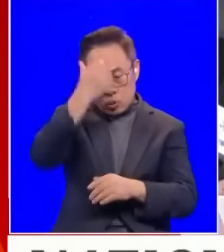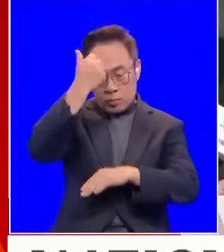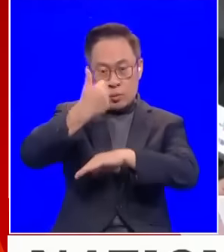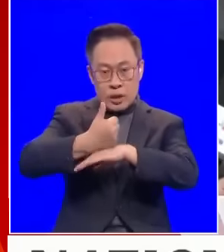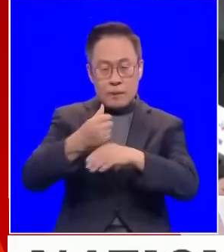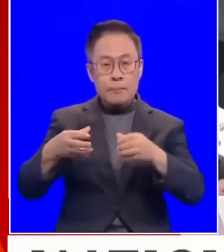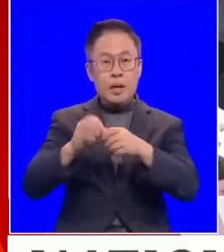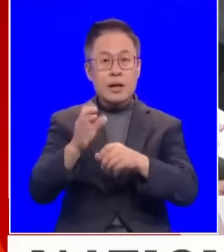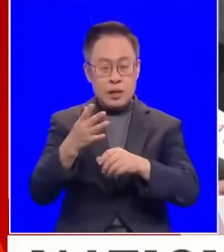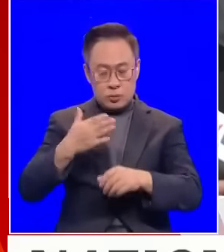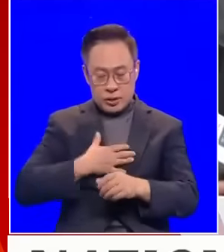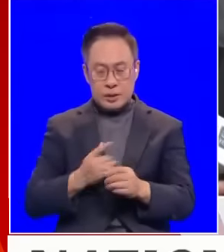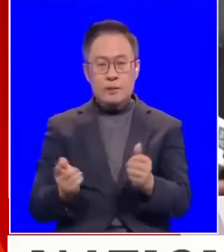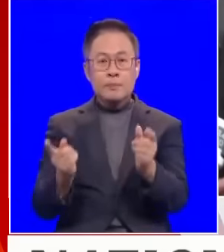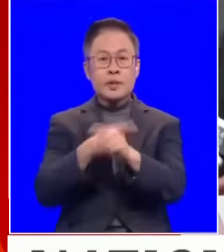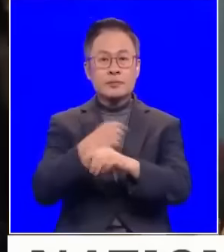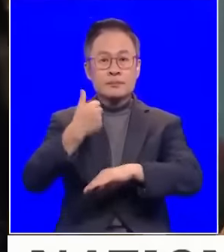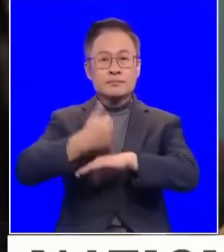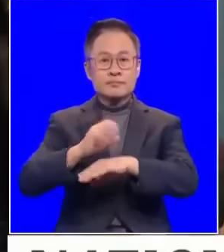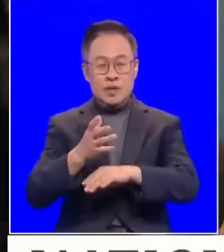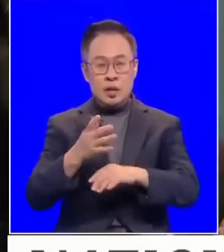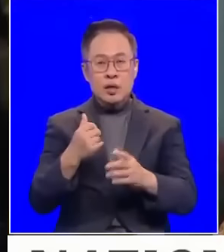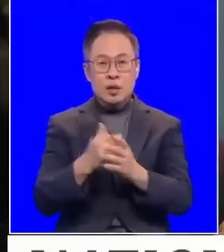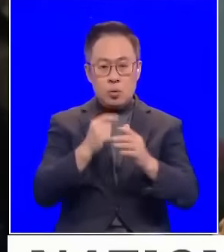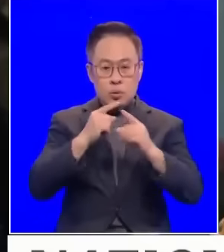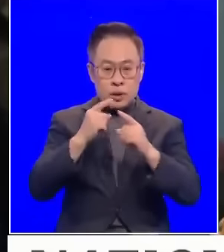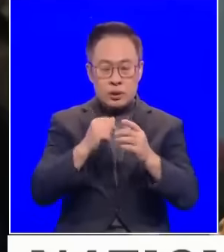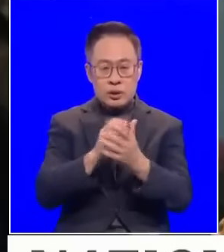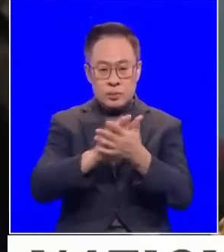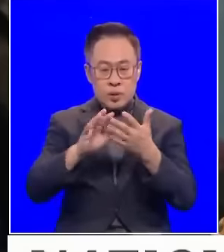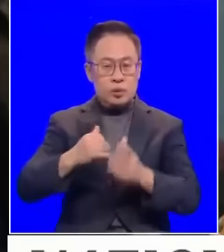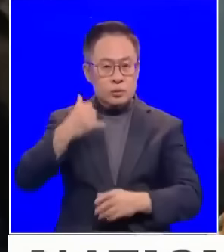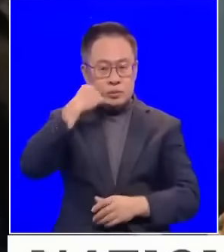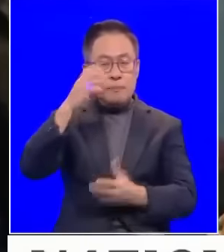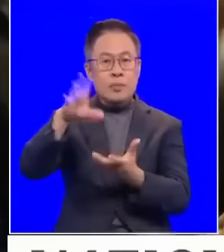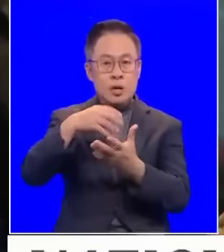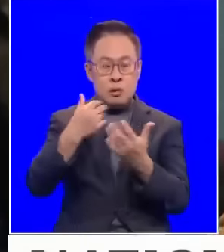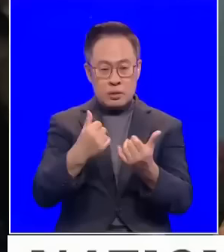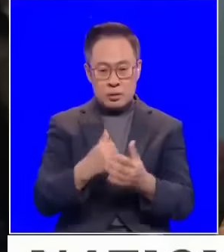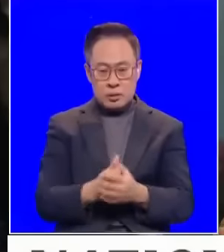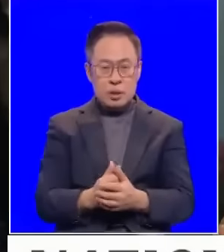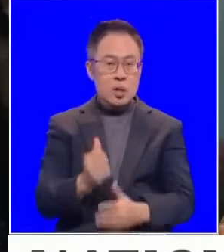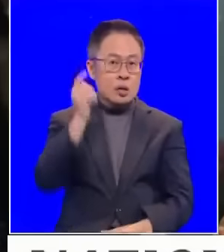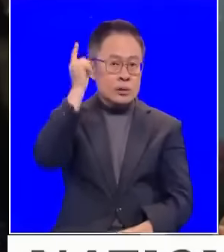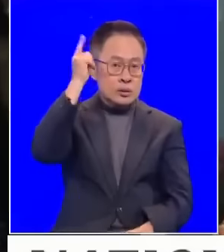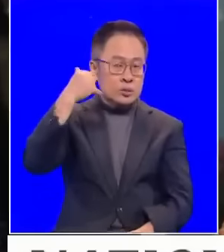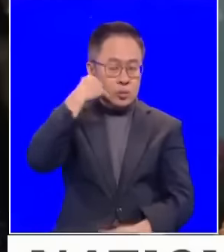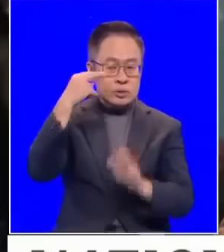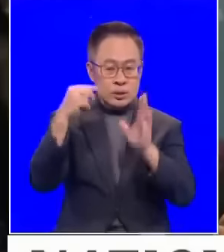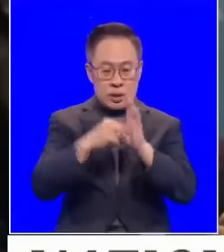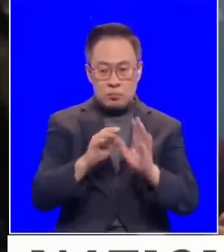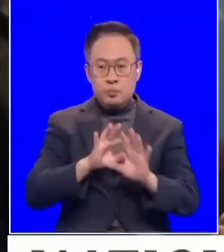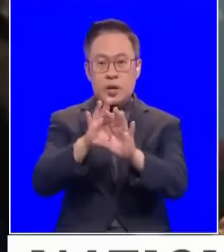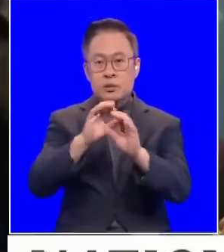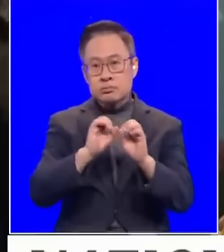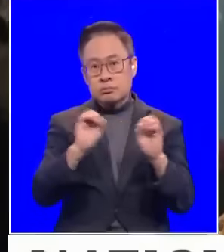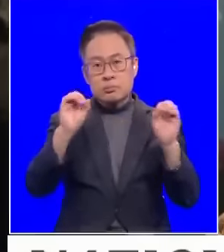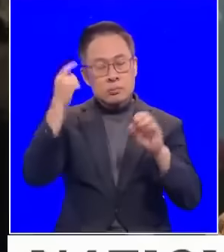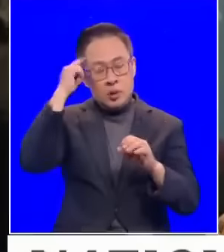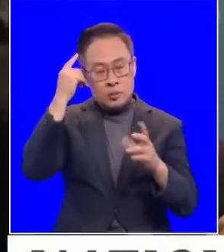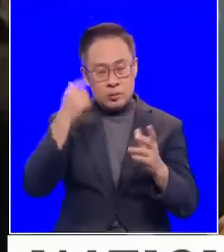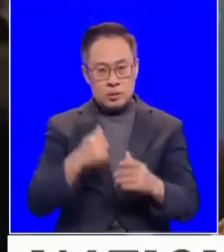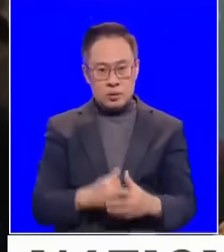อพูดคุยกันเสร็จแล้วก็มีการโทรศัพท์มา ค่ะ มายืนยันว่าคุณทักษิณเรียกเข้าบ้านจันสองล่าจริงไหม เมื่อวานนี้คุณแพทองธ